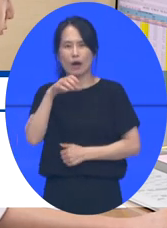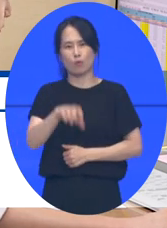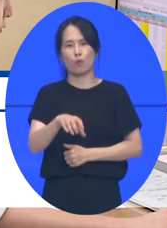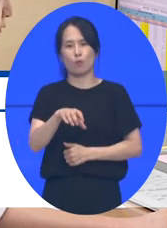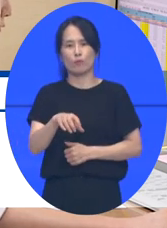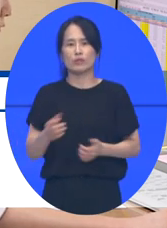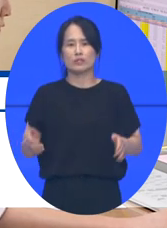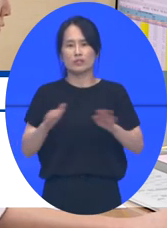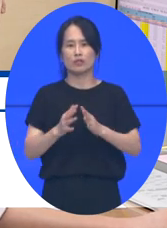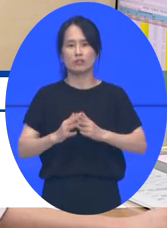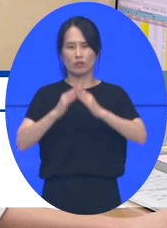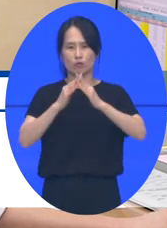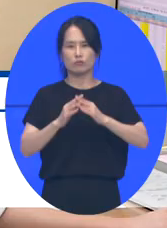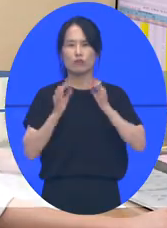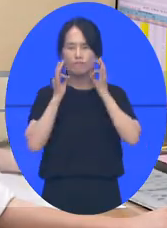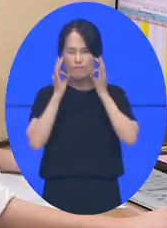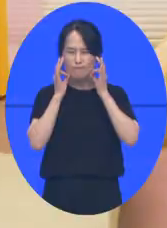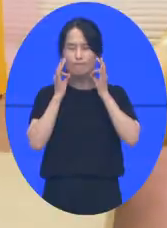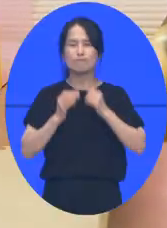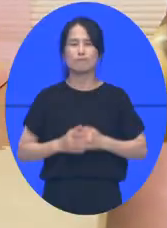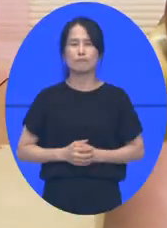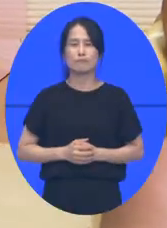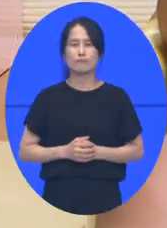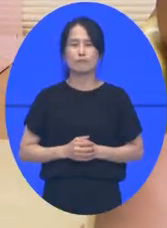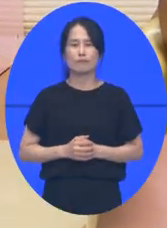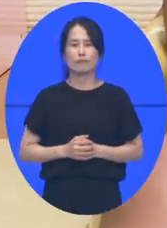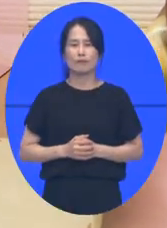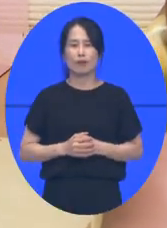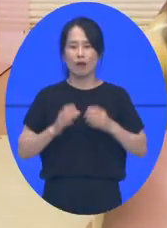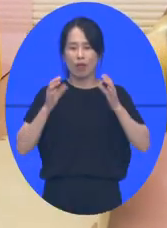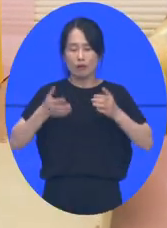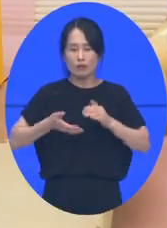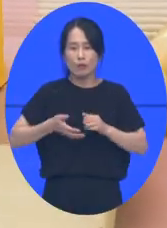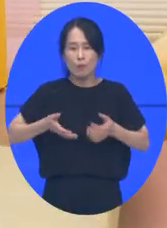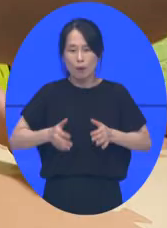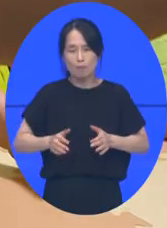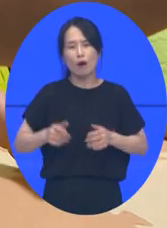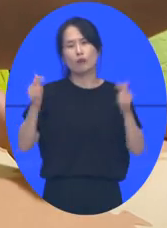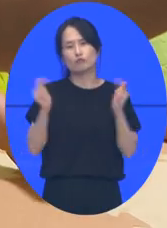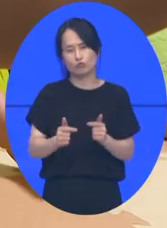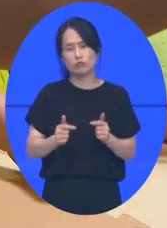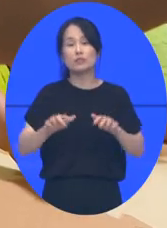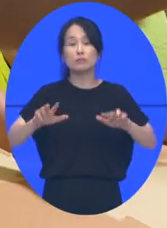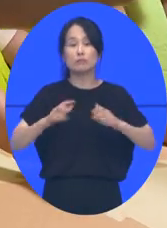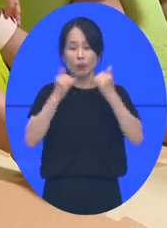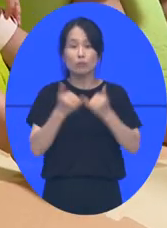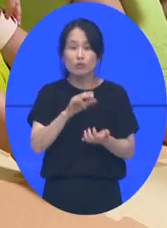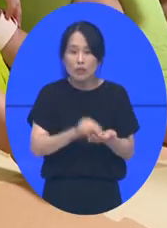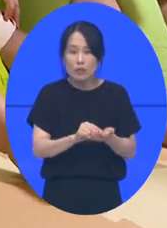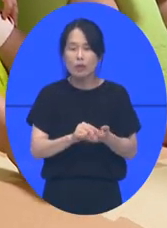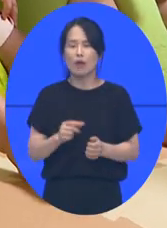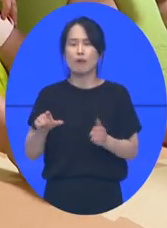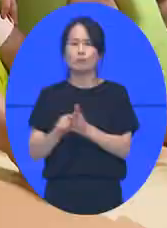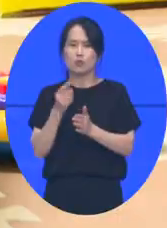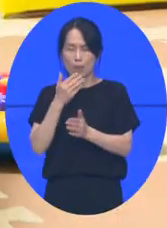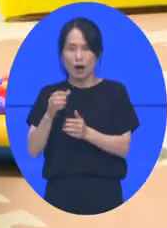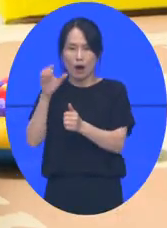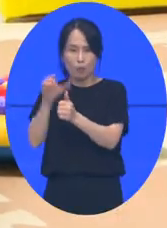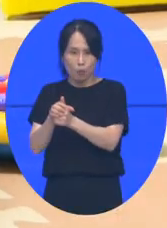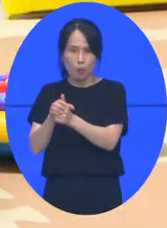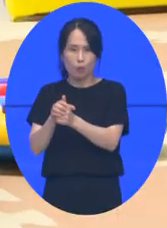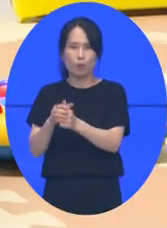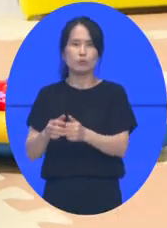있는 시설을 조성하는 데 최선을 다하겠습니다. 저출생의 심각한 사회 문제로 대두되고 있는 가운데 믿을 수 있는 보육 환경 조성을